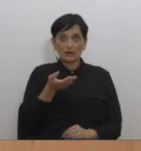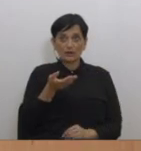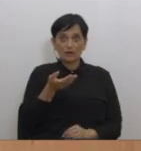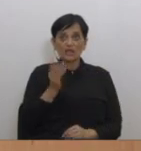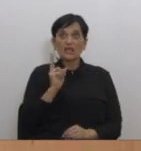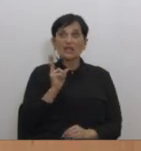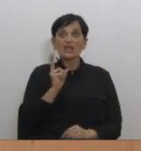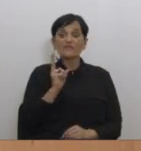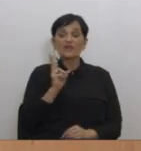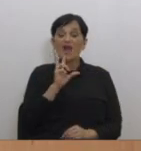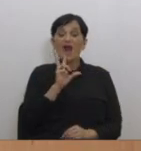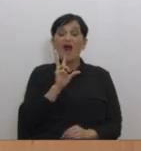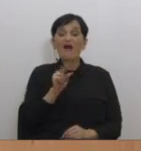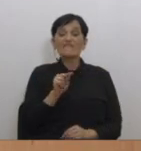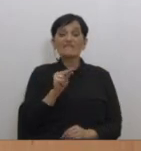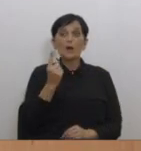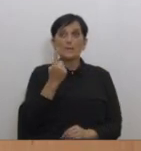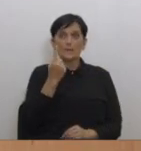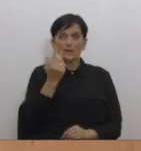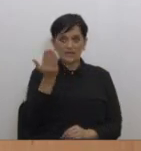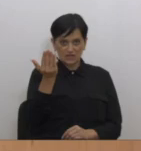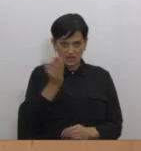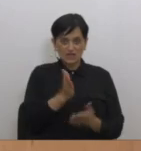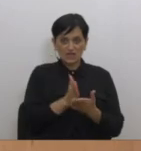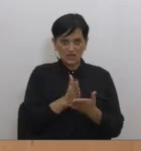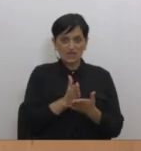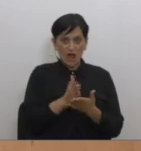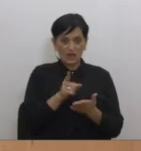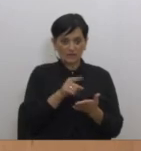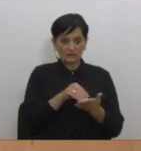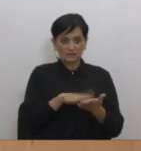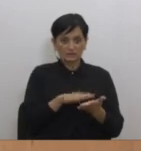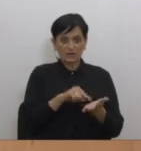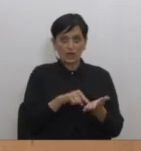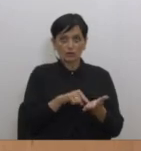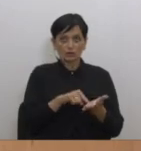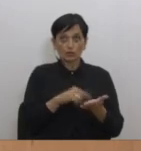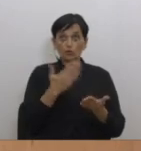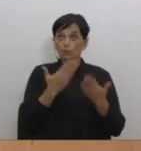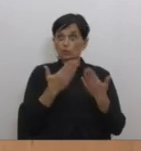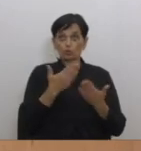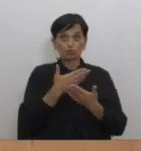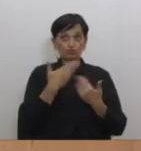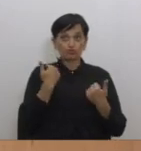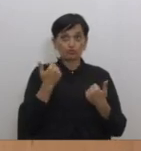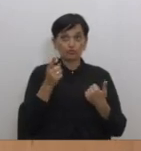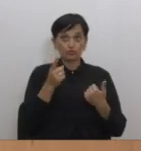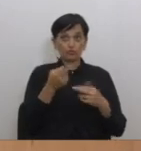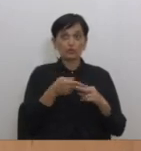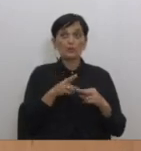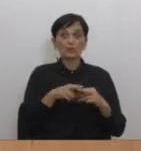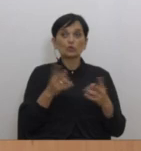ვინც გააჟღერა პირველმა, თქვენც ხომ გაქვთ აღნიშნული? თუ არ გაქვთ, იმიტომ არის